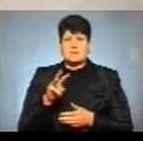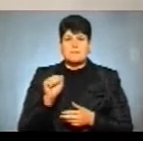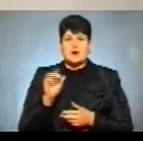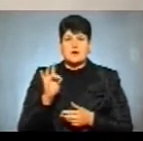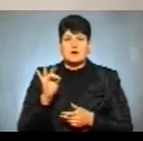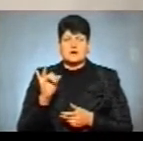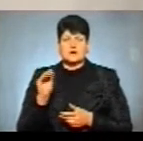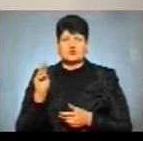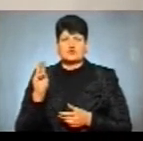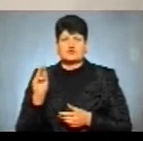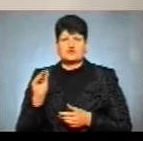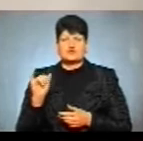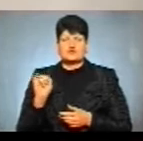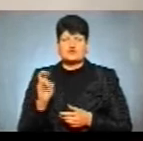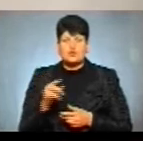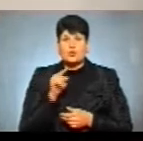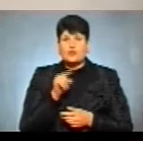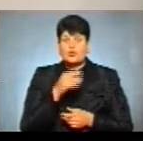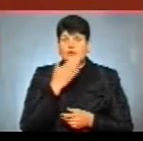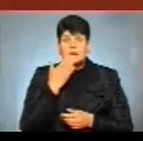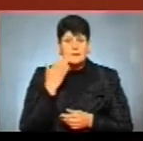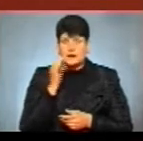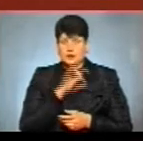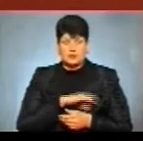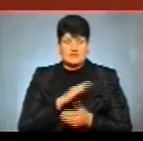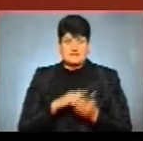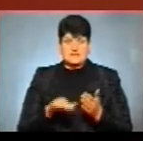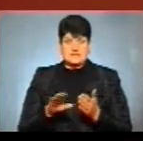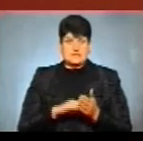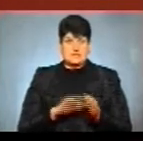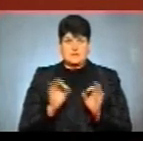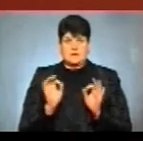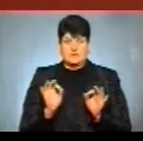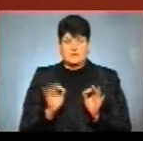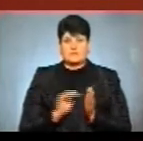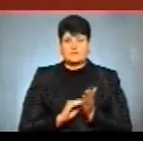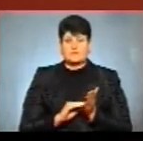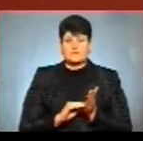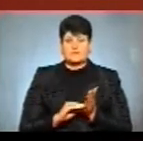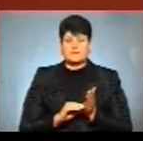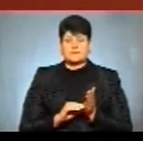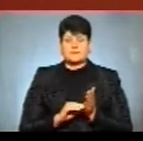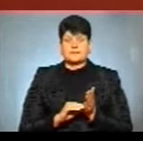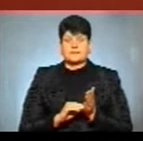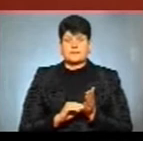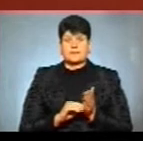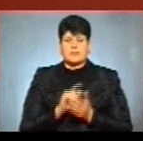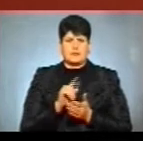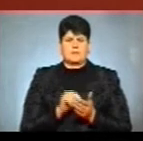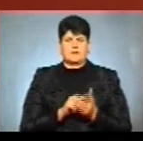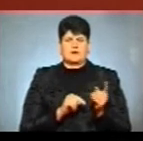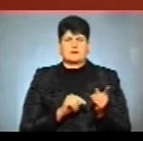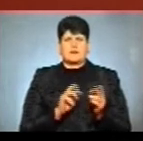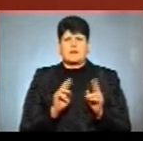з ББП. Тобто в нього не подав, немає чи доходів взагалі. Ага. Ну, тобто він так декларує, і тут постає питання,